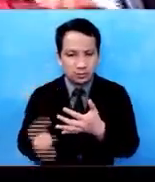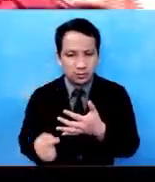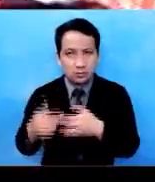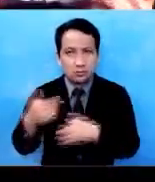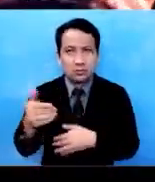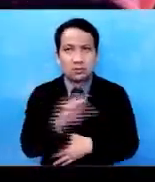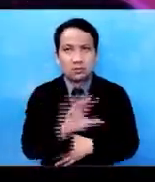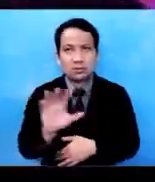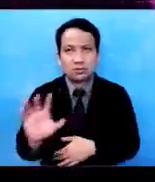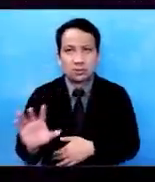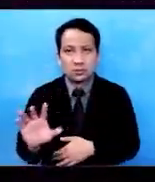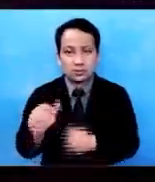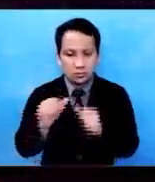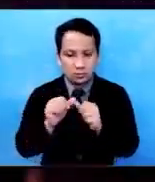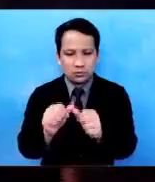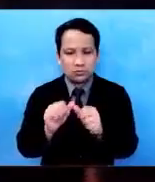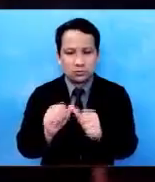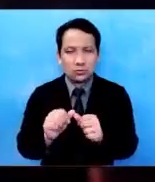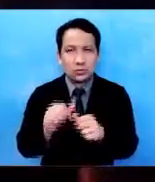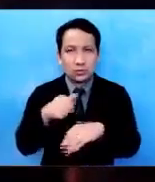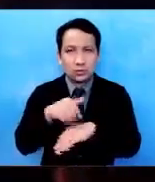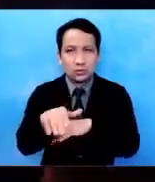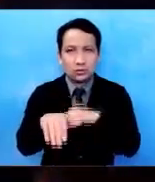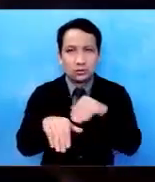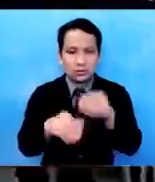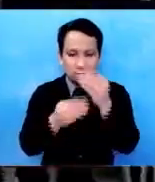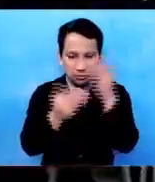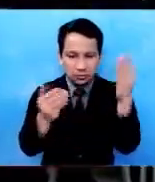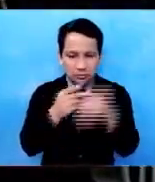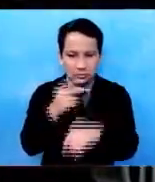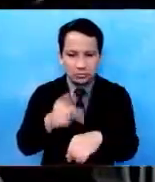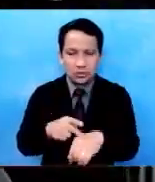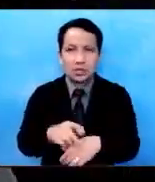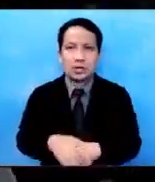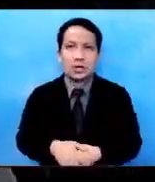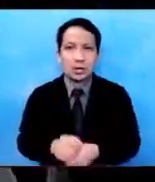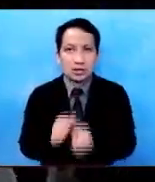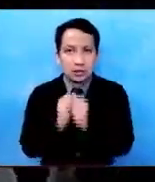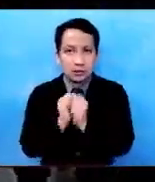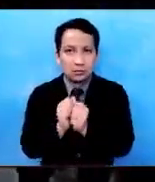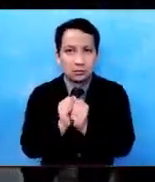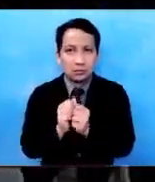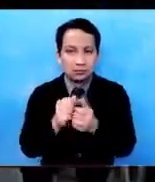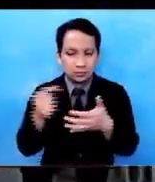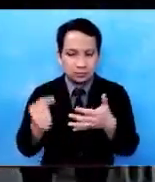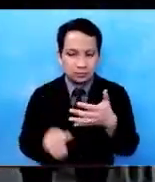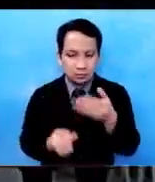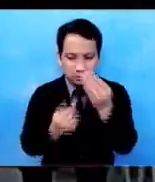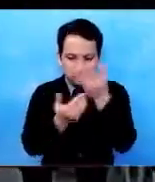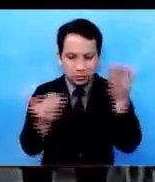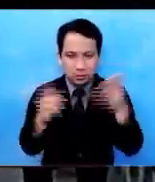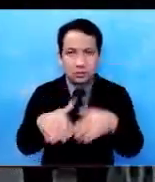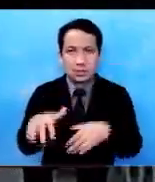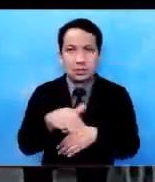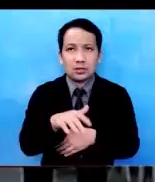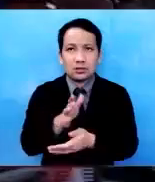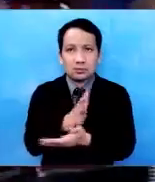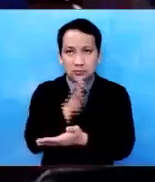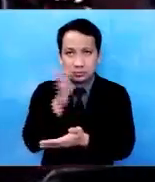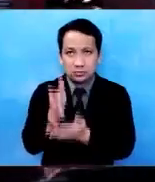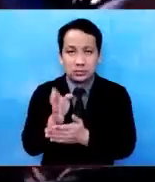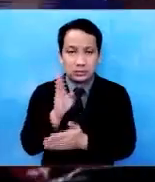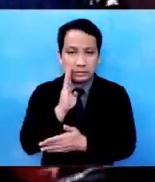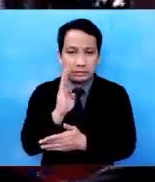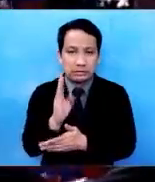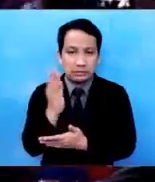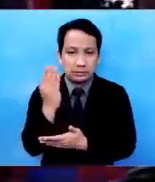frontliners at patuloy na nagpapadala ng remittances sa Pilipinas. Kasabay niyan, inilatag niya ang dahilan ng kanyang pagpunta sa Belgium.